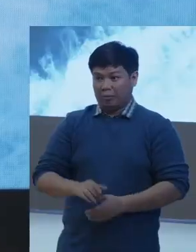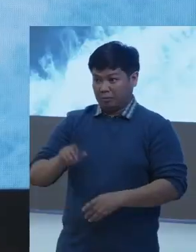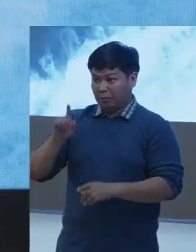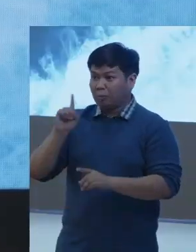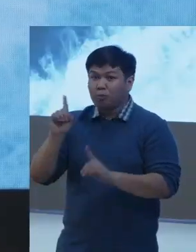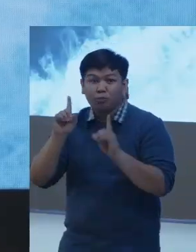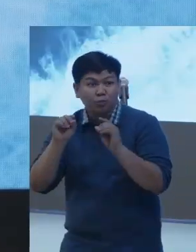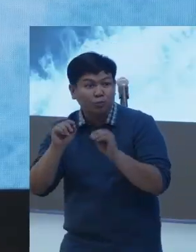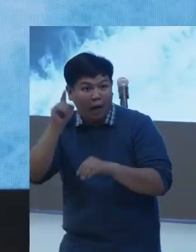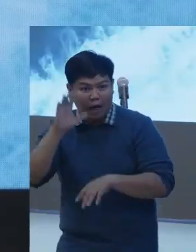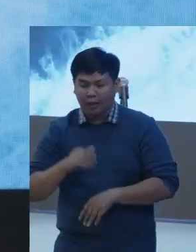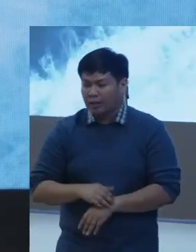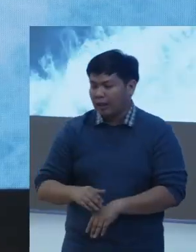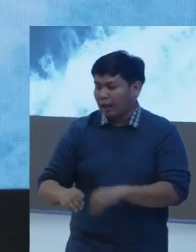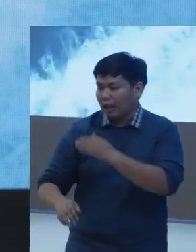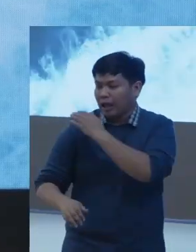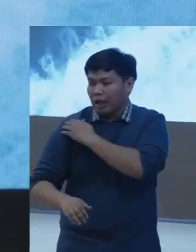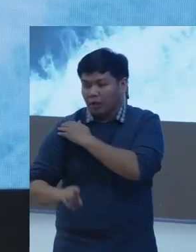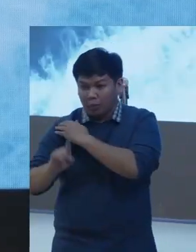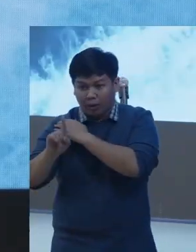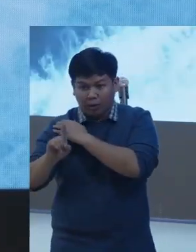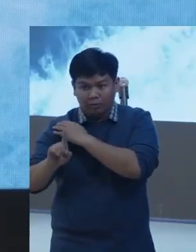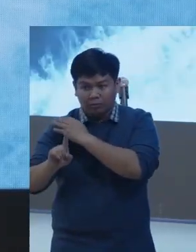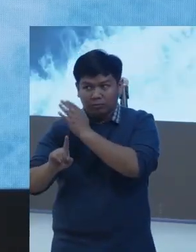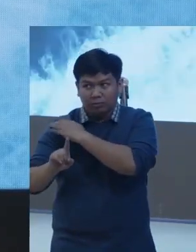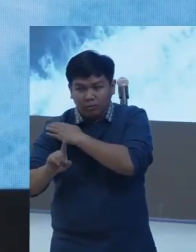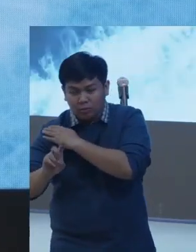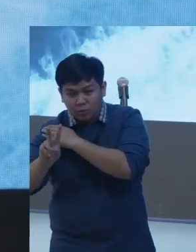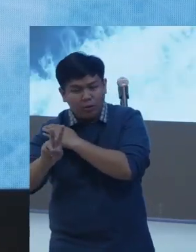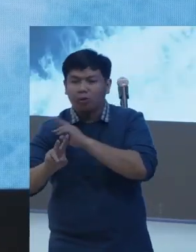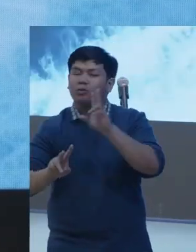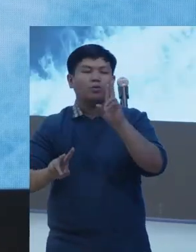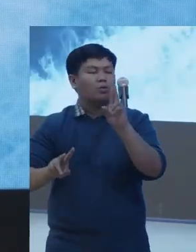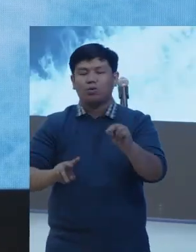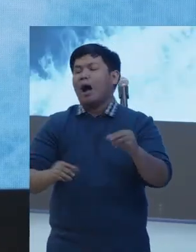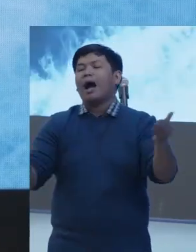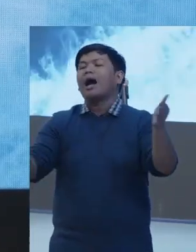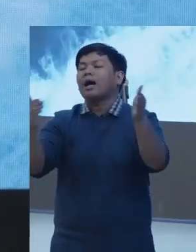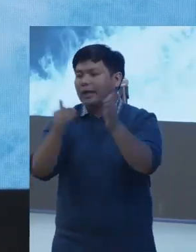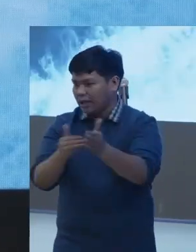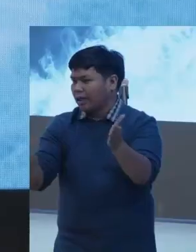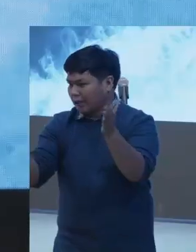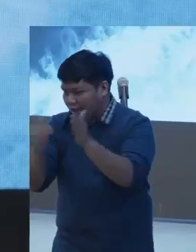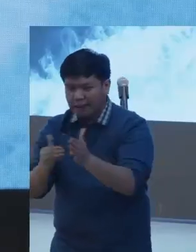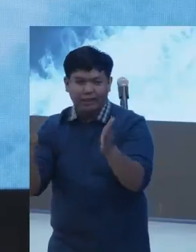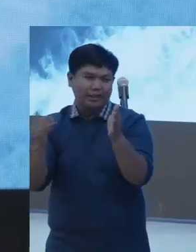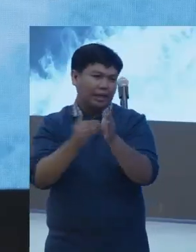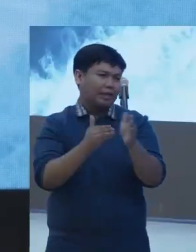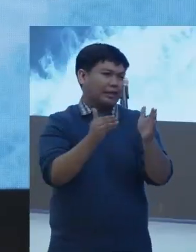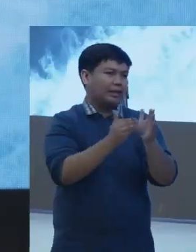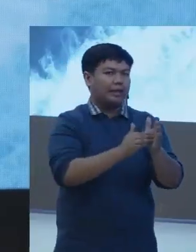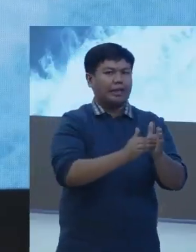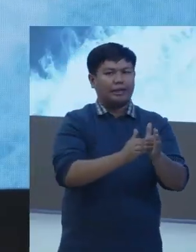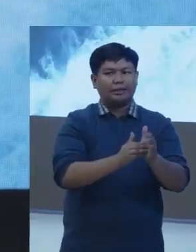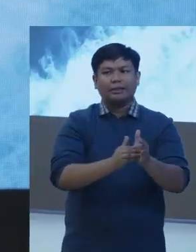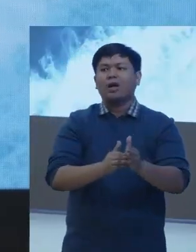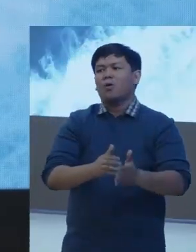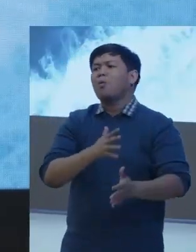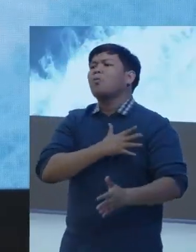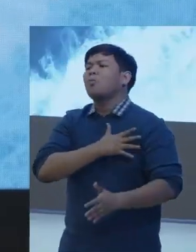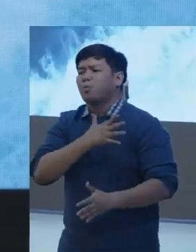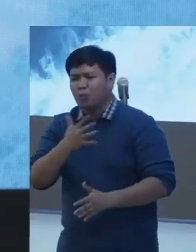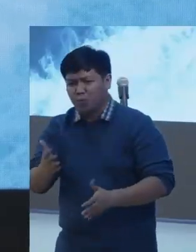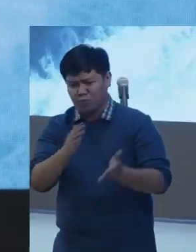sa inyo, pang-dalawa, pangatlo. Paulit-ulit po niya kayong tatawagin